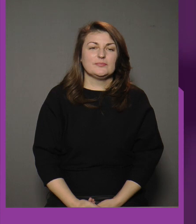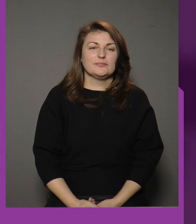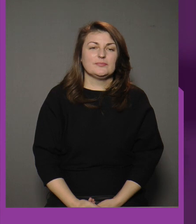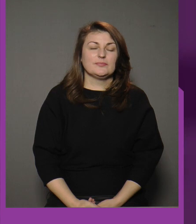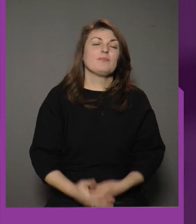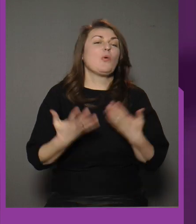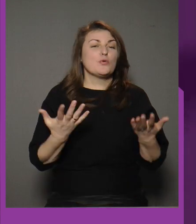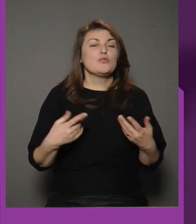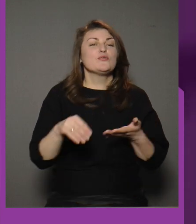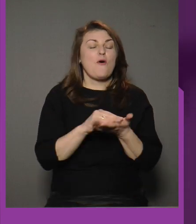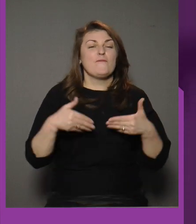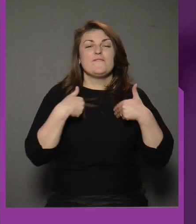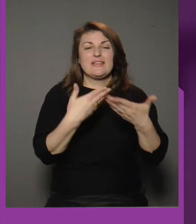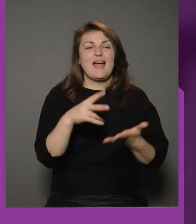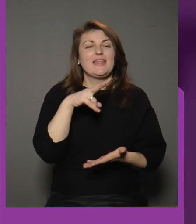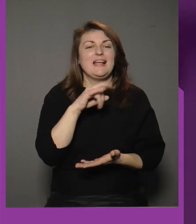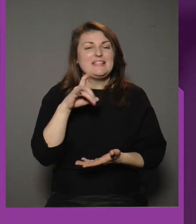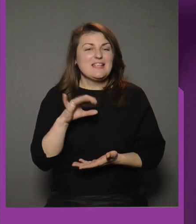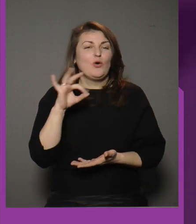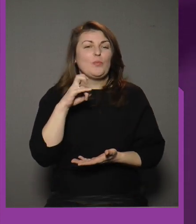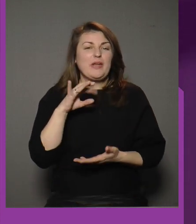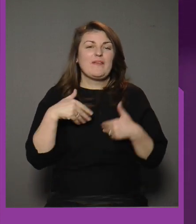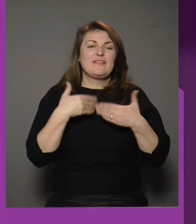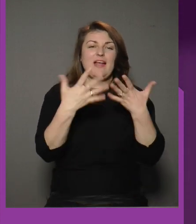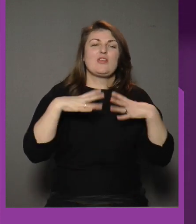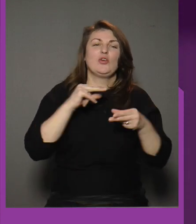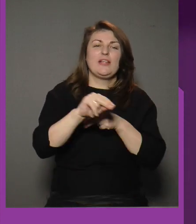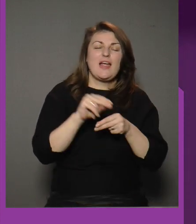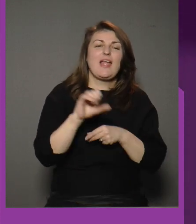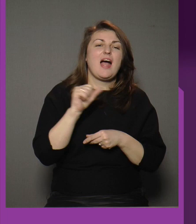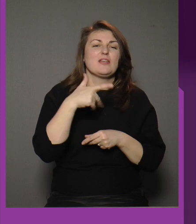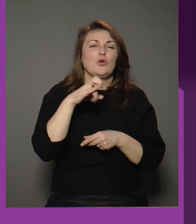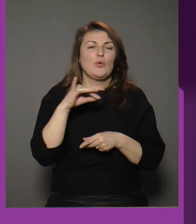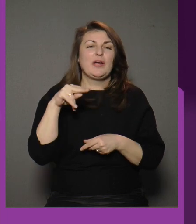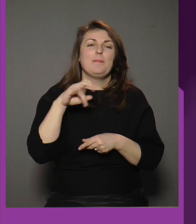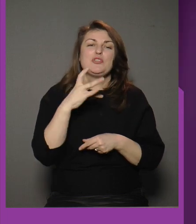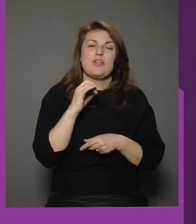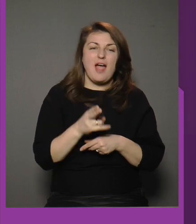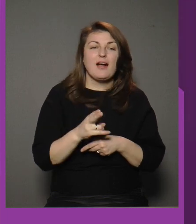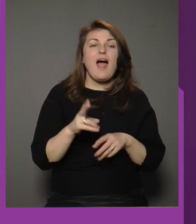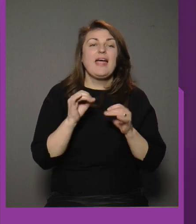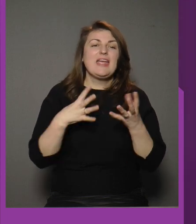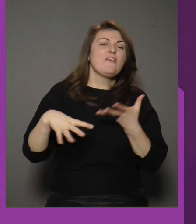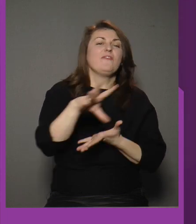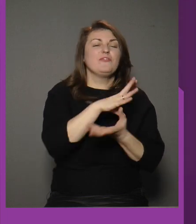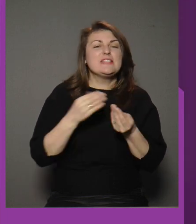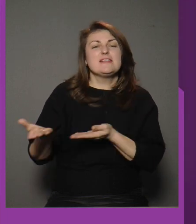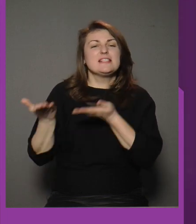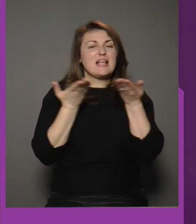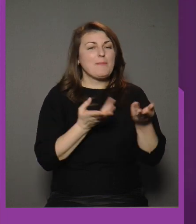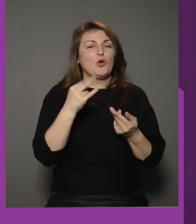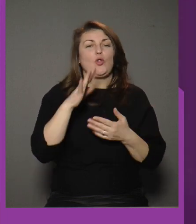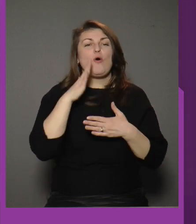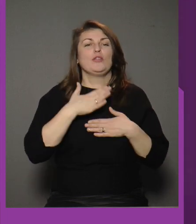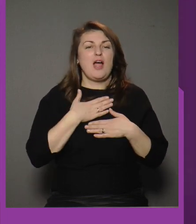Ну, ось знову вітання Лізі Напрієнко, вітання її тренерам Ганні Глухих та Пишняк і всіх запрошуємо до